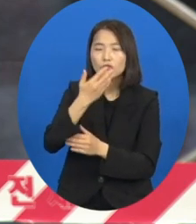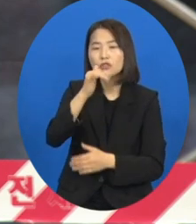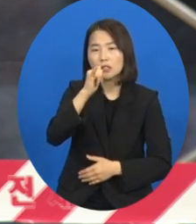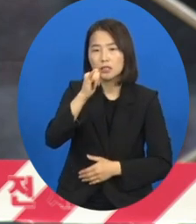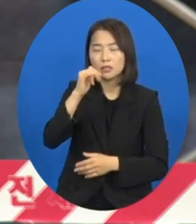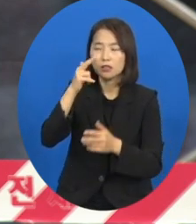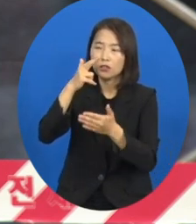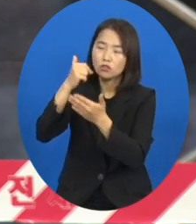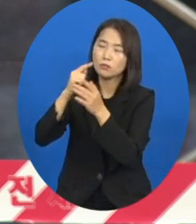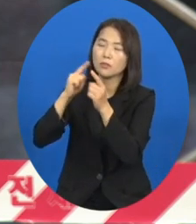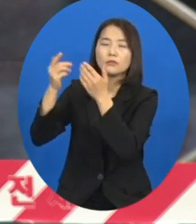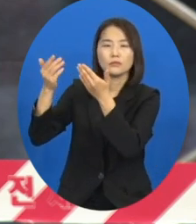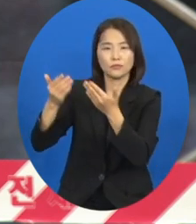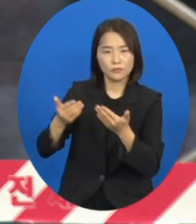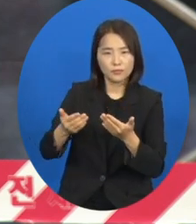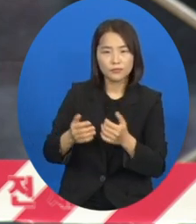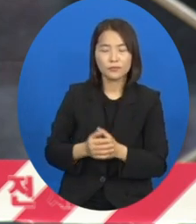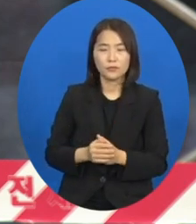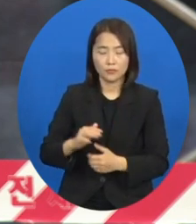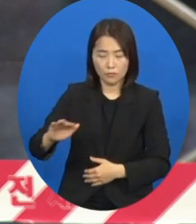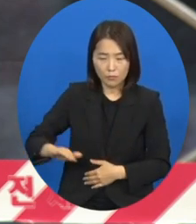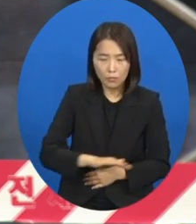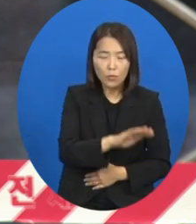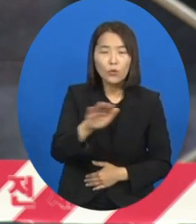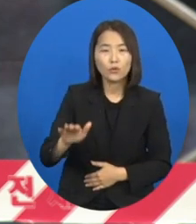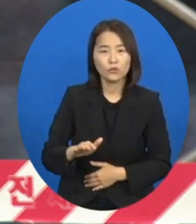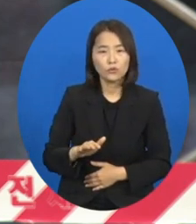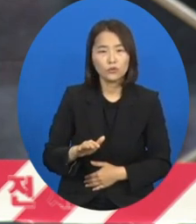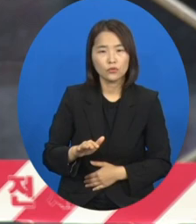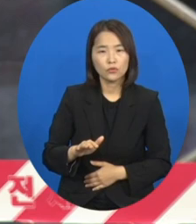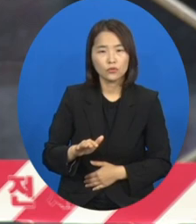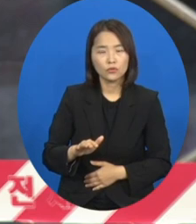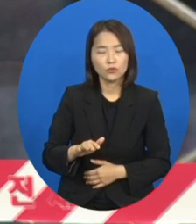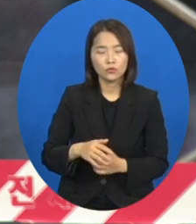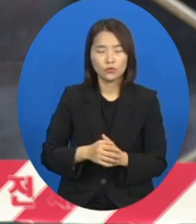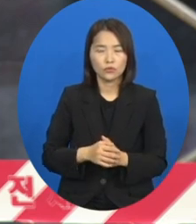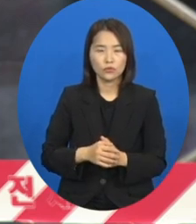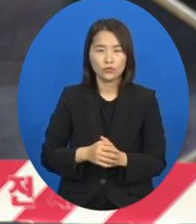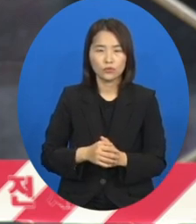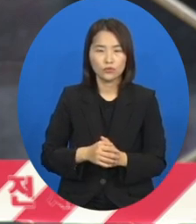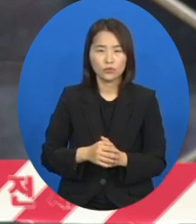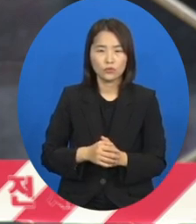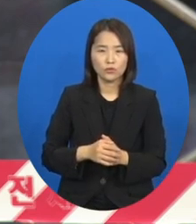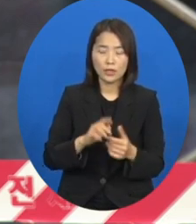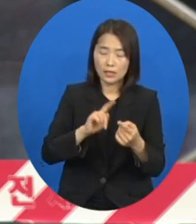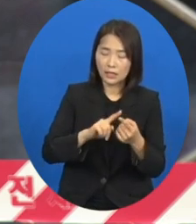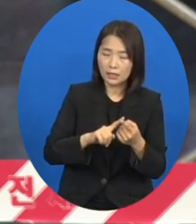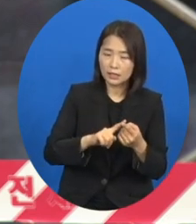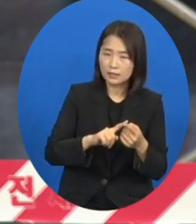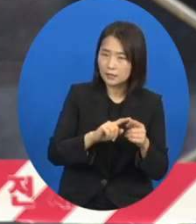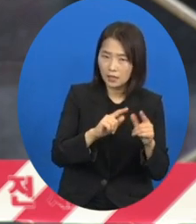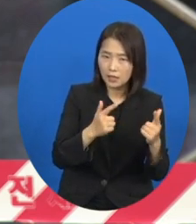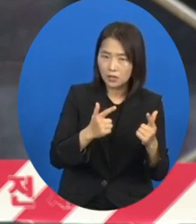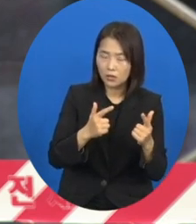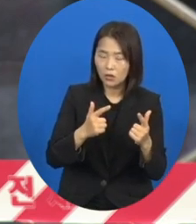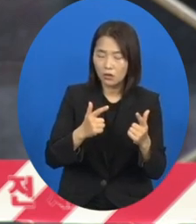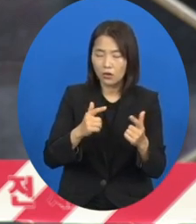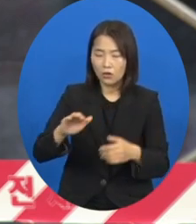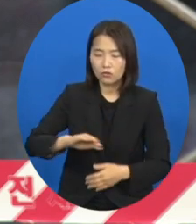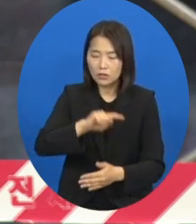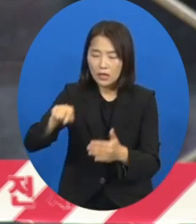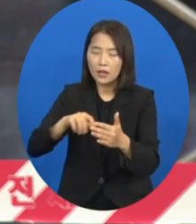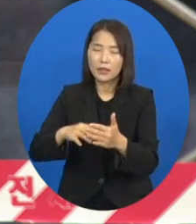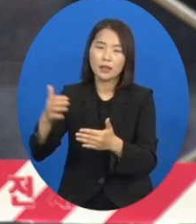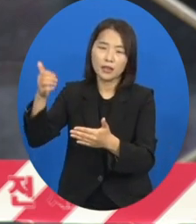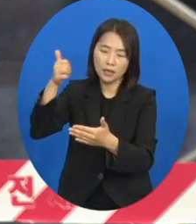말씀하고 계십니다. 우리 모두의 어떠함이 아니라 우리 안에 임하신 예수 그리스도와